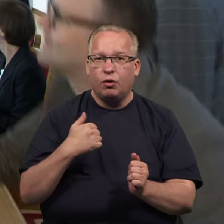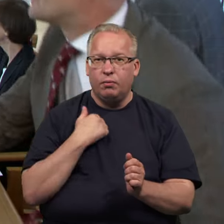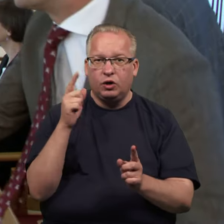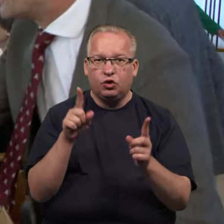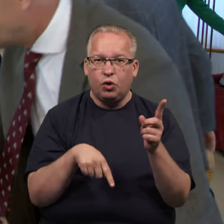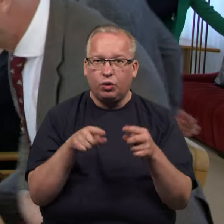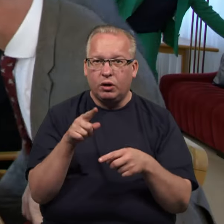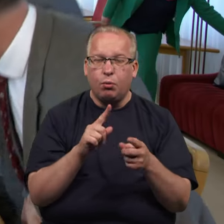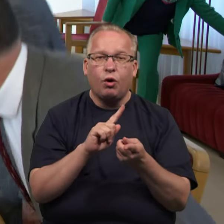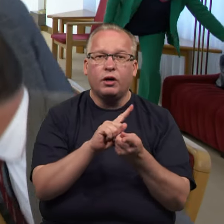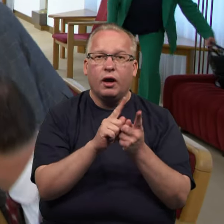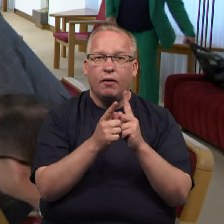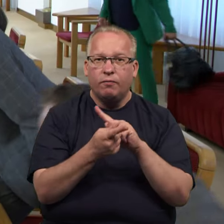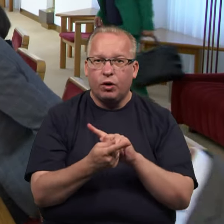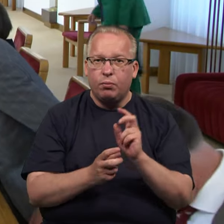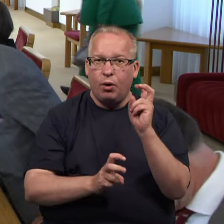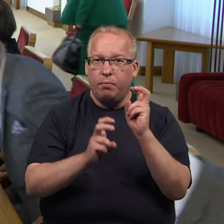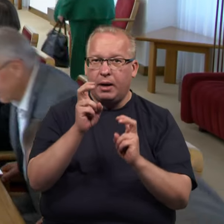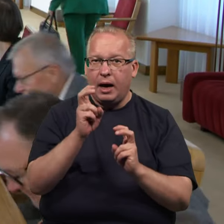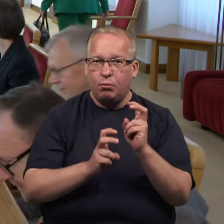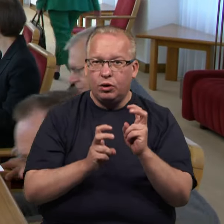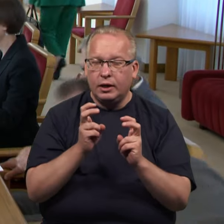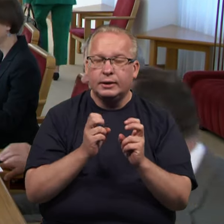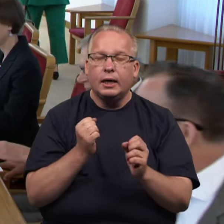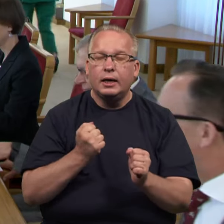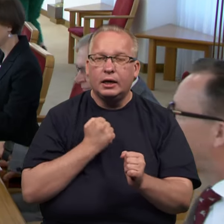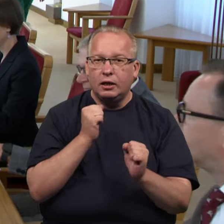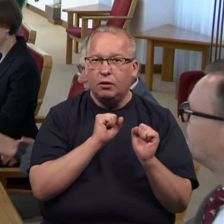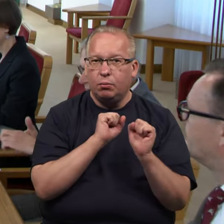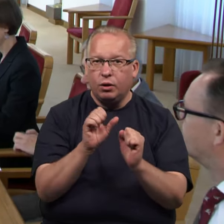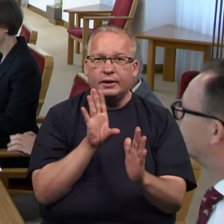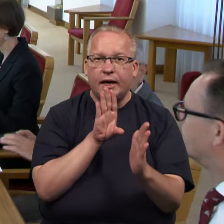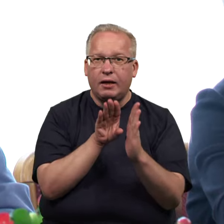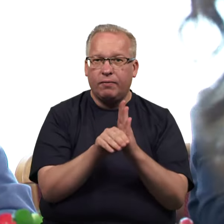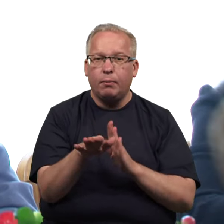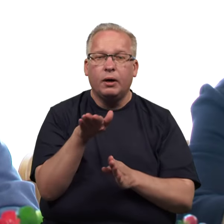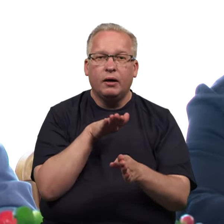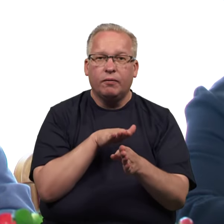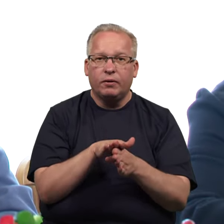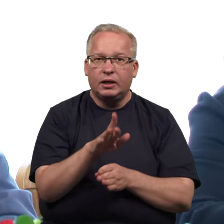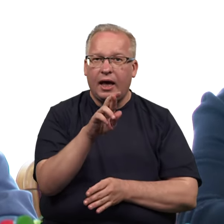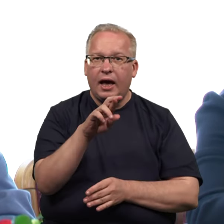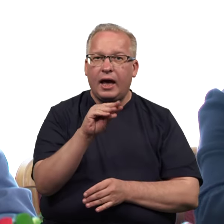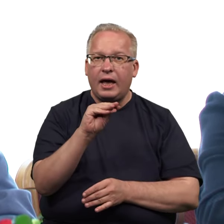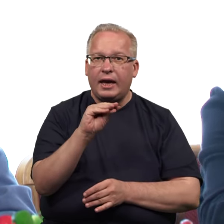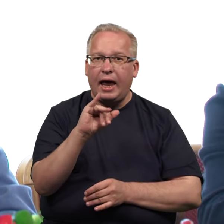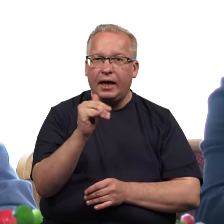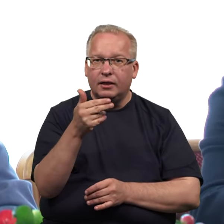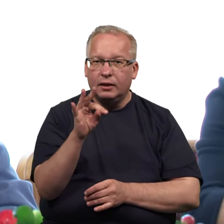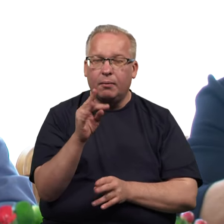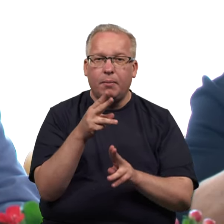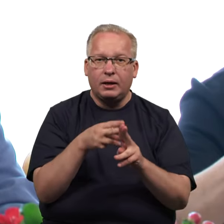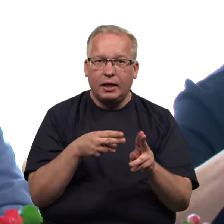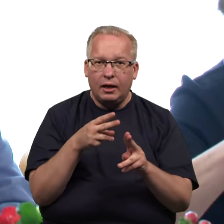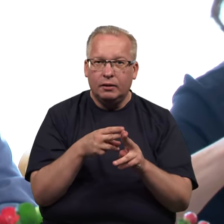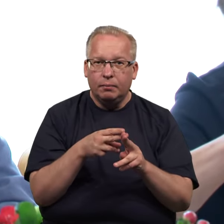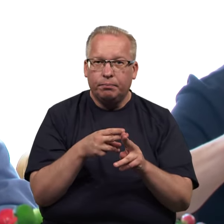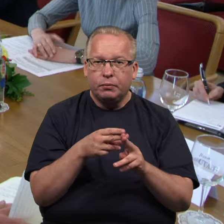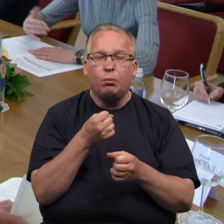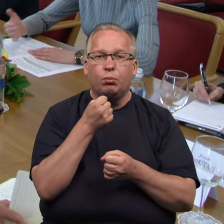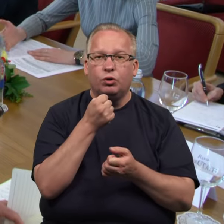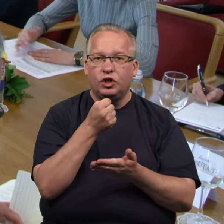reforma, Lietuvos gynybos pramonės vystimas ir investicijos šiuo metu vykdomas Rheinmetall projektas, gynybos biudžeto